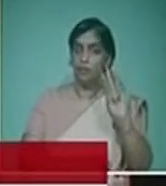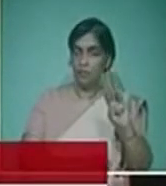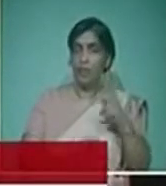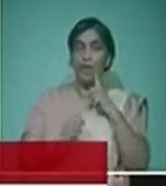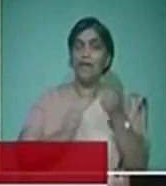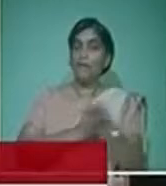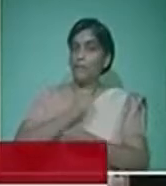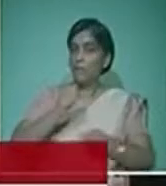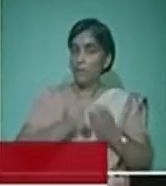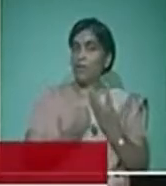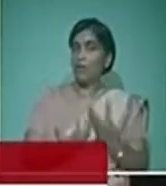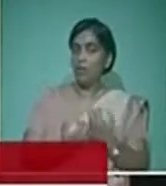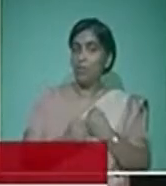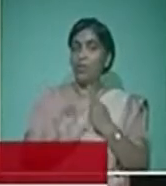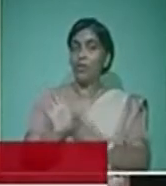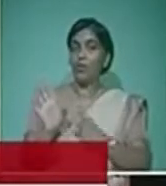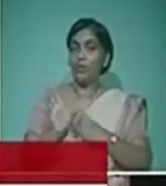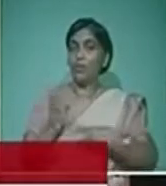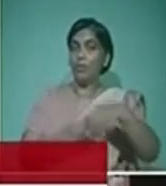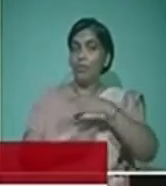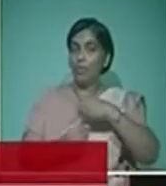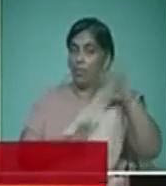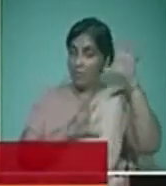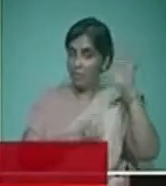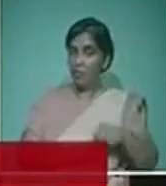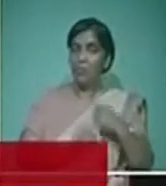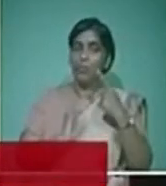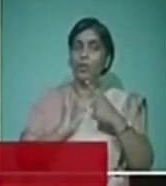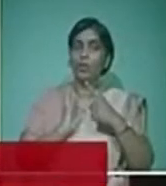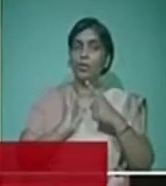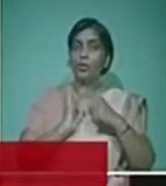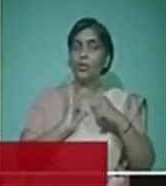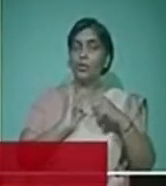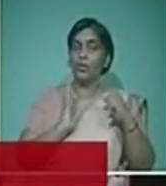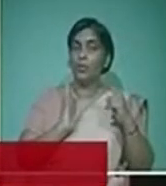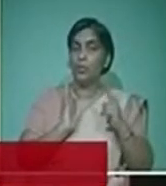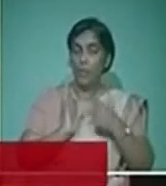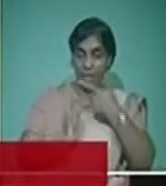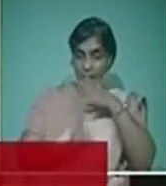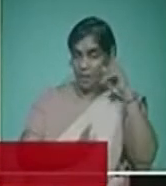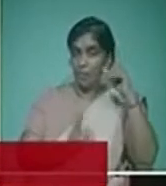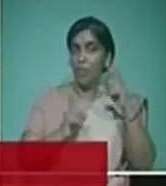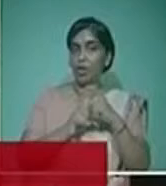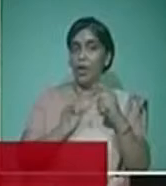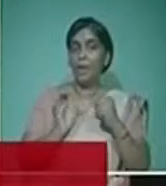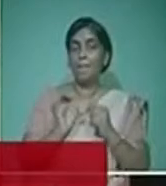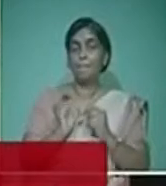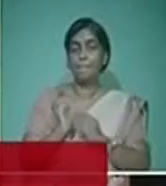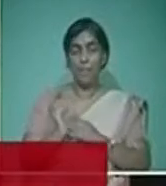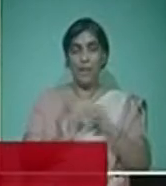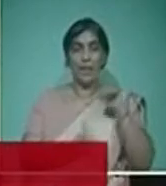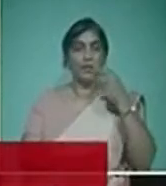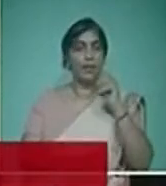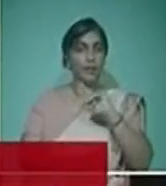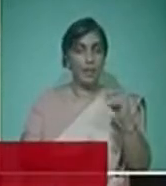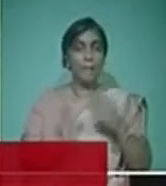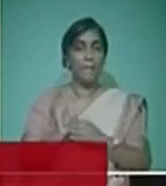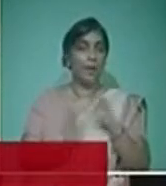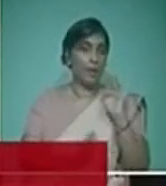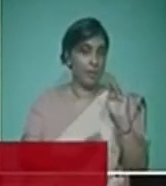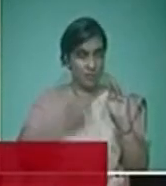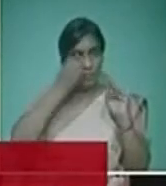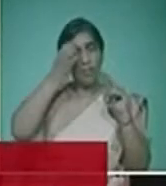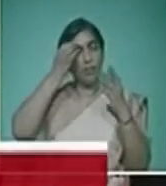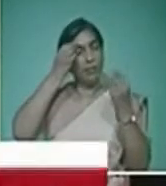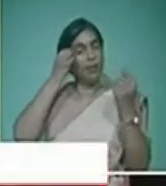වගාව සඳහා අවශ්‍ය යූරියා ගෙන්වීම සඳහා එක්සත් ජනපදයේ ඩොලර් මිලියන 110ක් රුපියල් බිලියන 40ක්